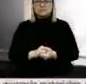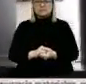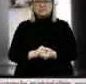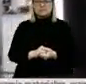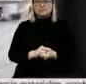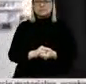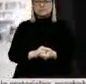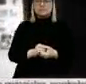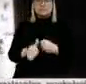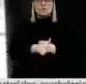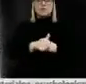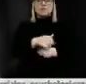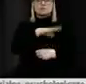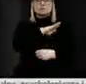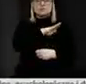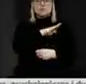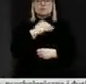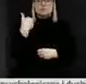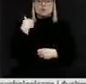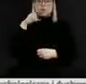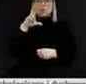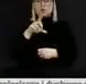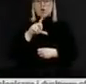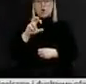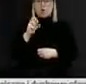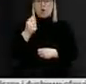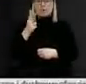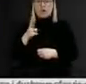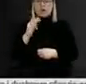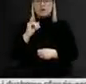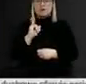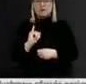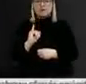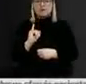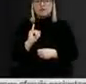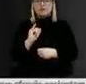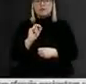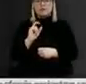Przyczyną śmierci był i chłoniak i COVID.